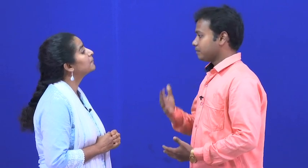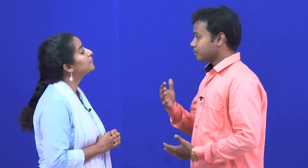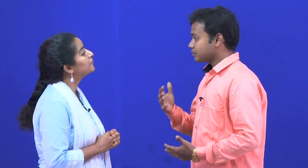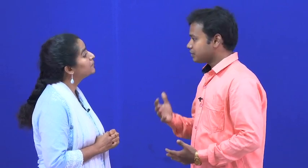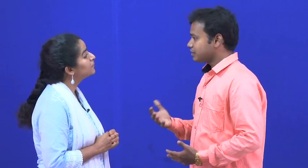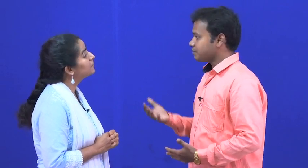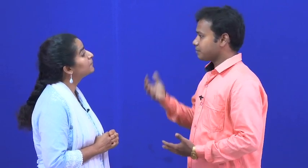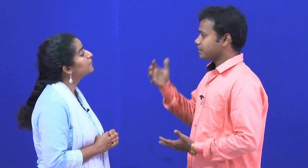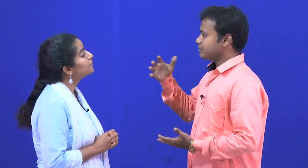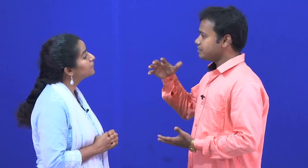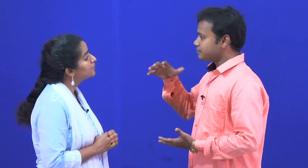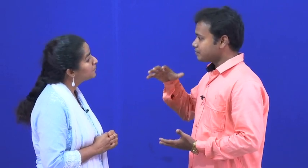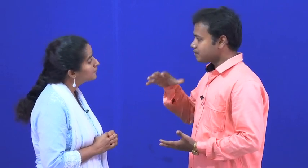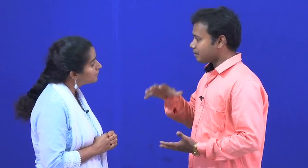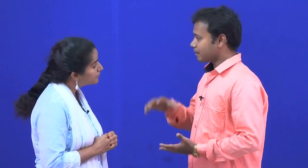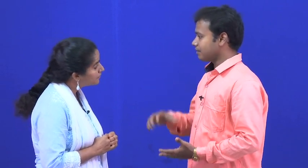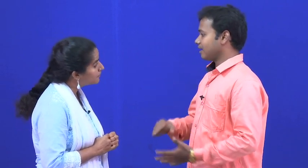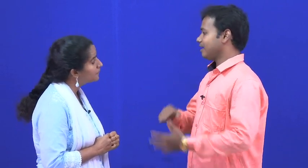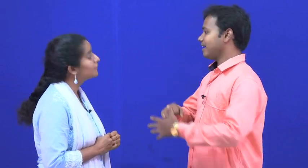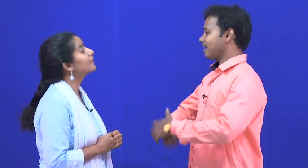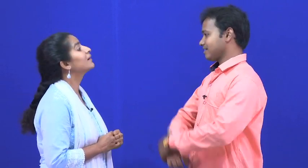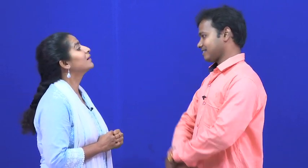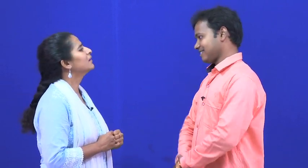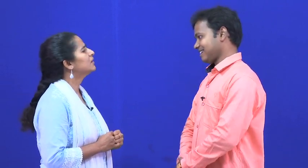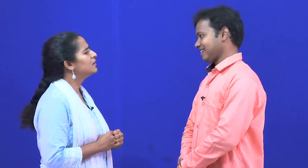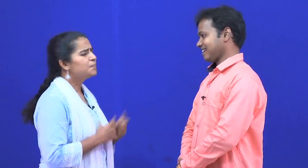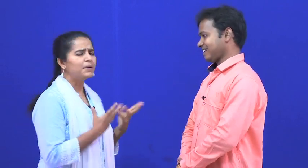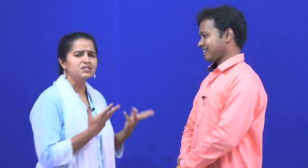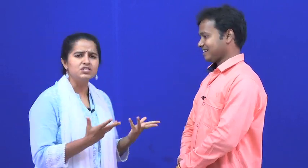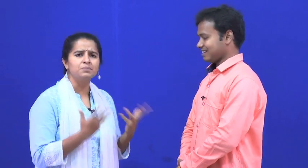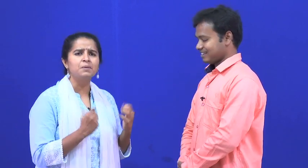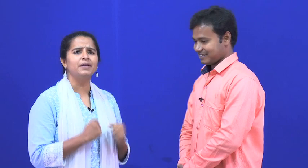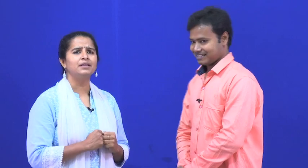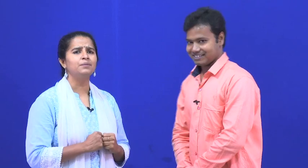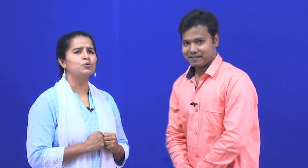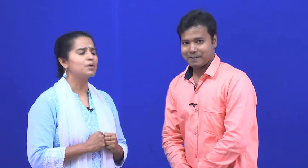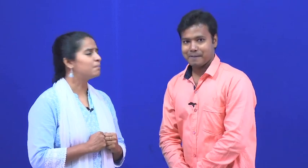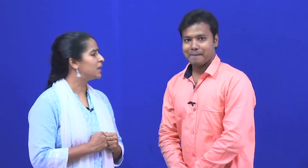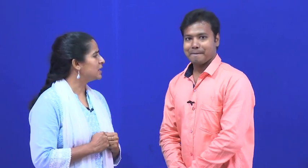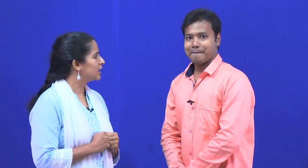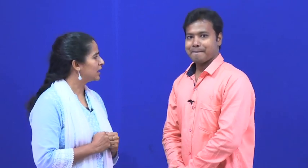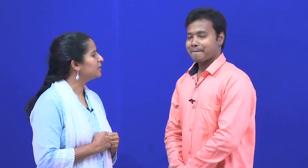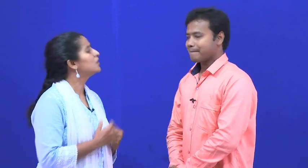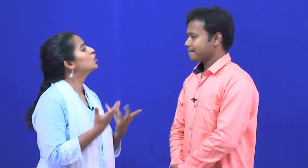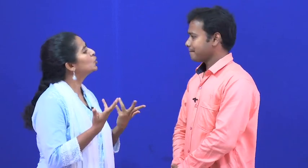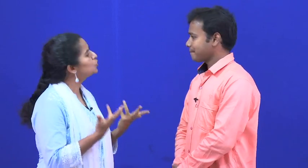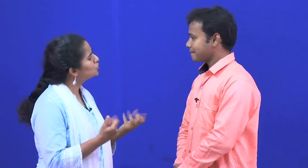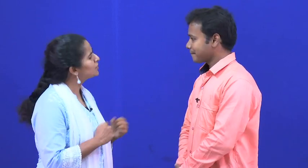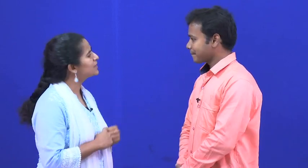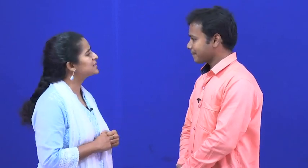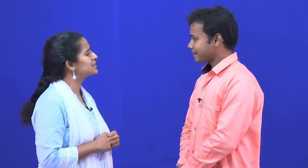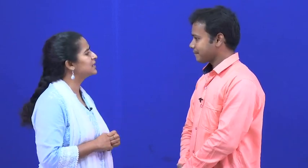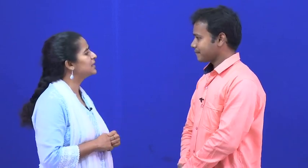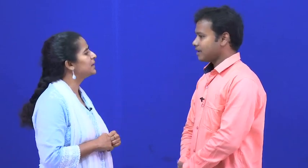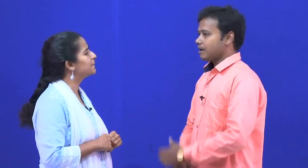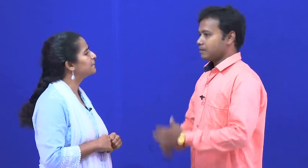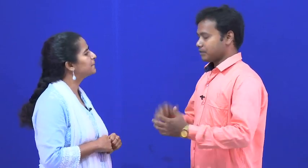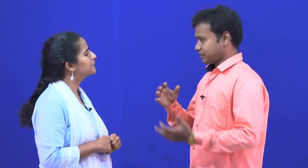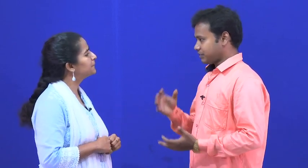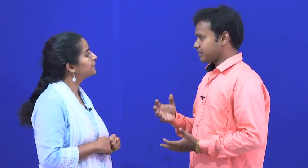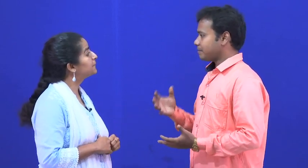gramaha paschima medinipura mandale asti. Paschima medinipura mandala kutra